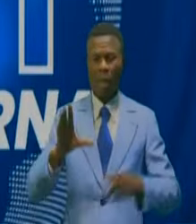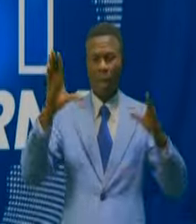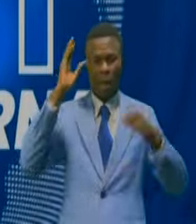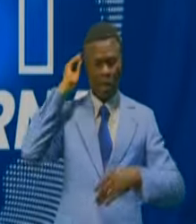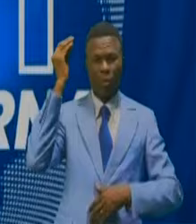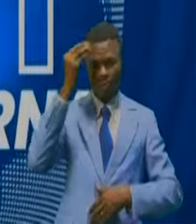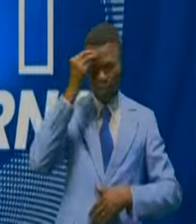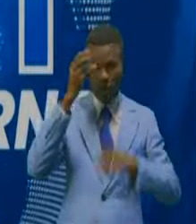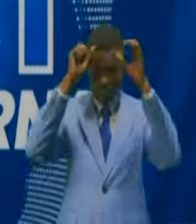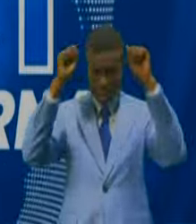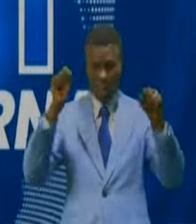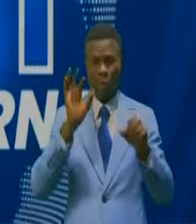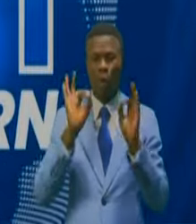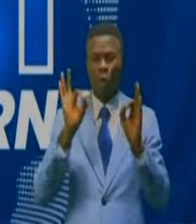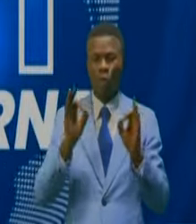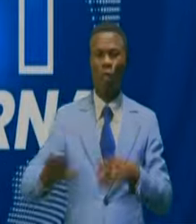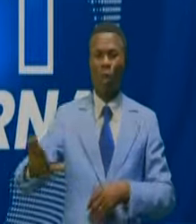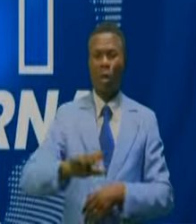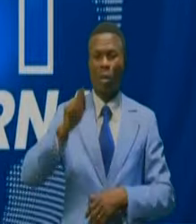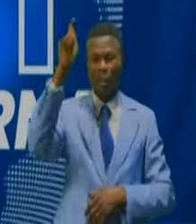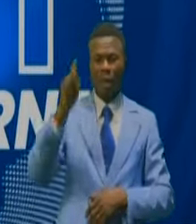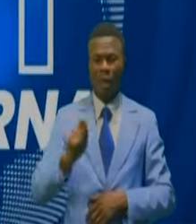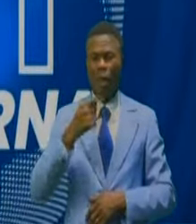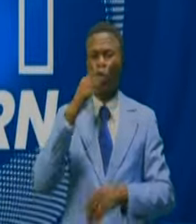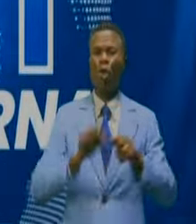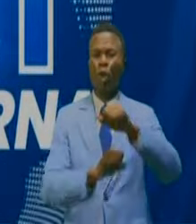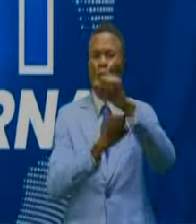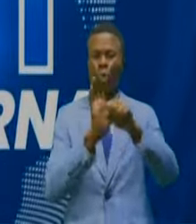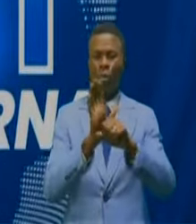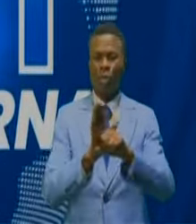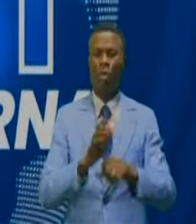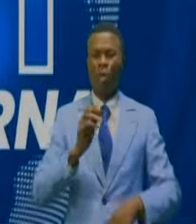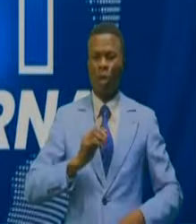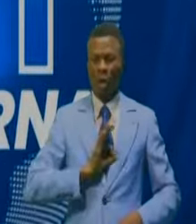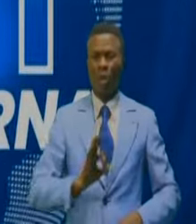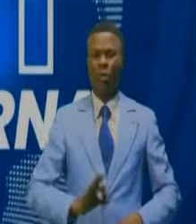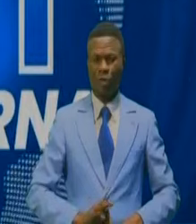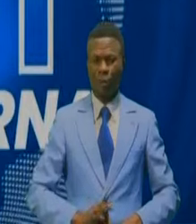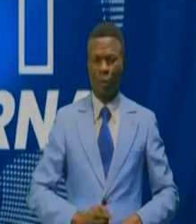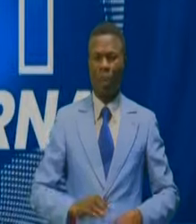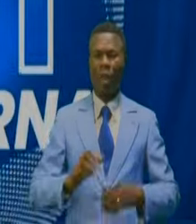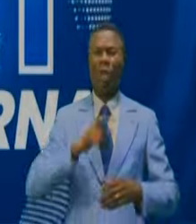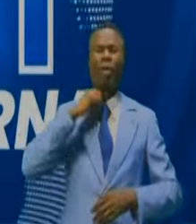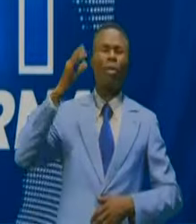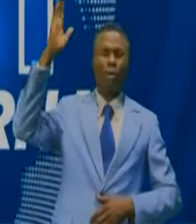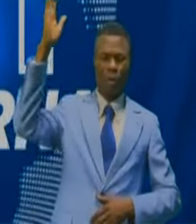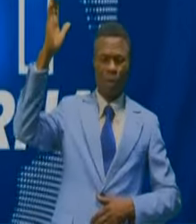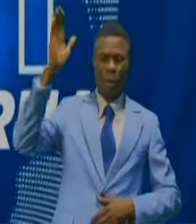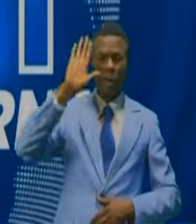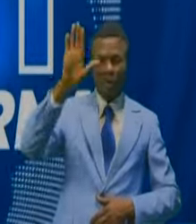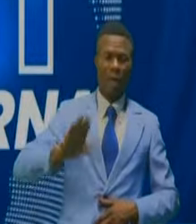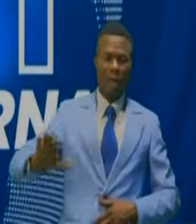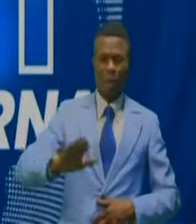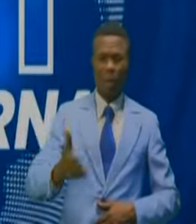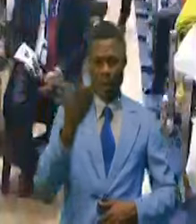président Mahama Idriss Déby a jeté des fleurs sur son homologue congolais. C'était au cours de la prestation de serment. Commentaire